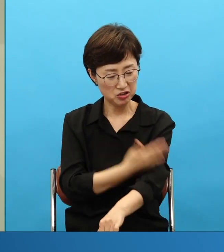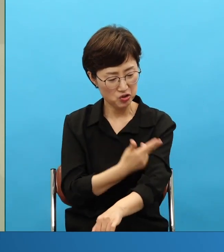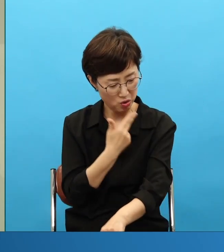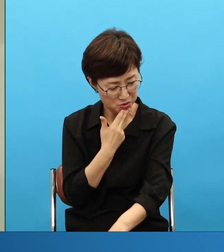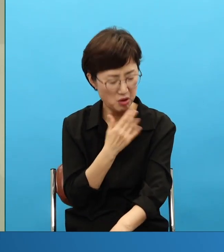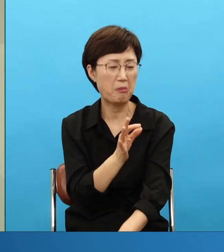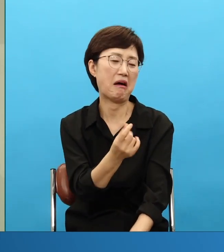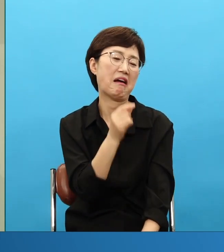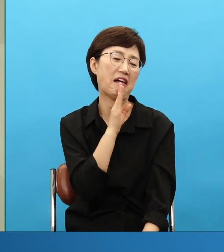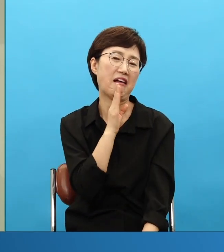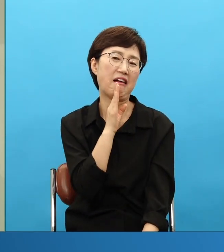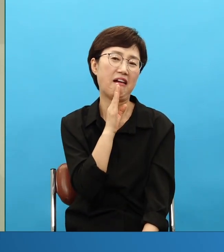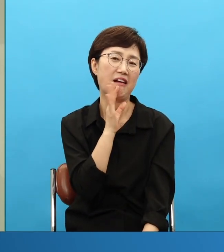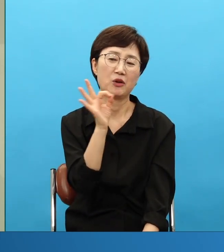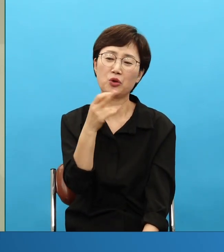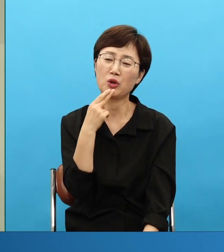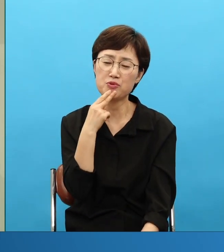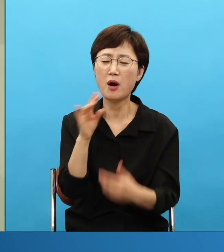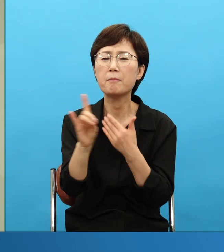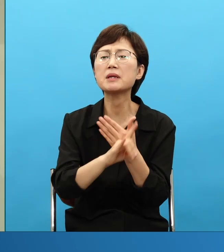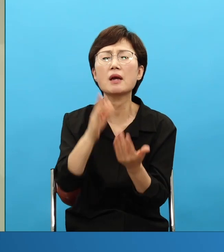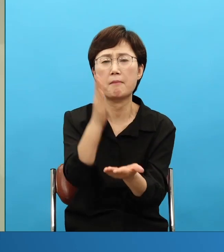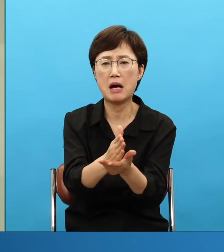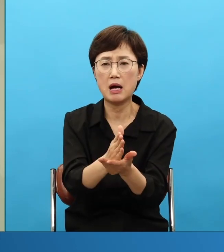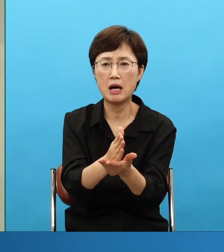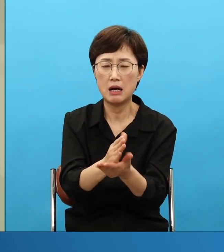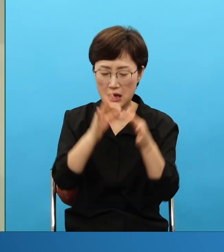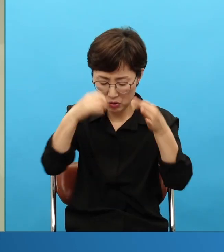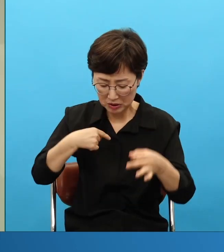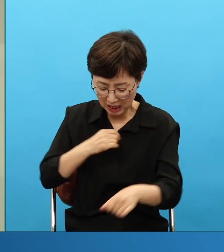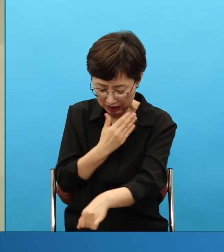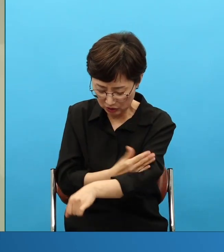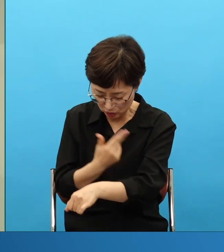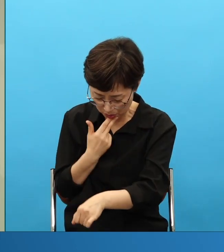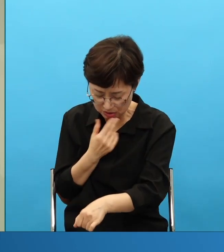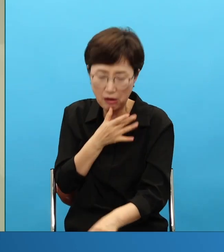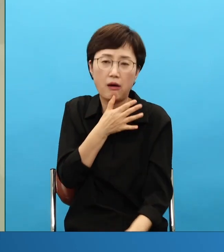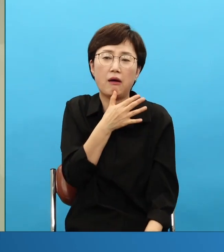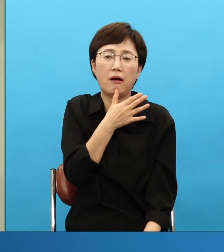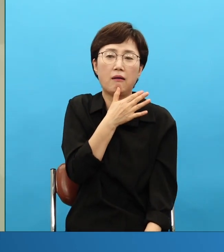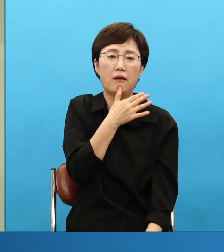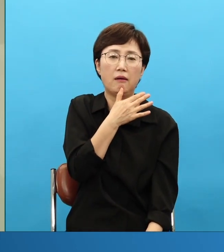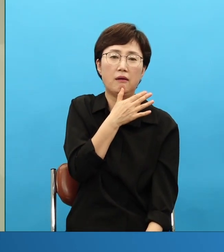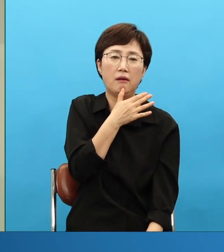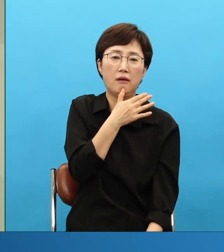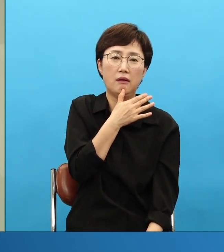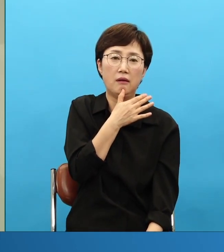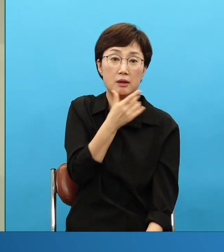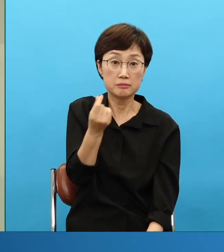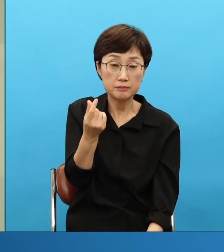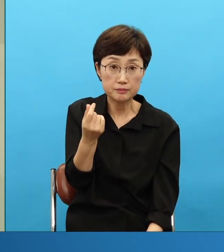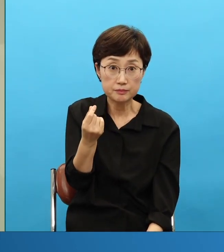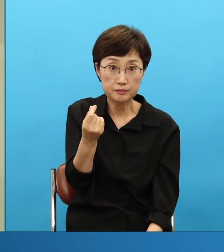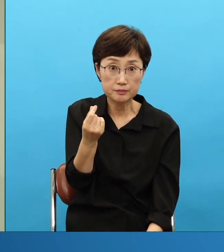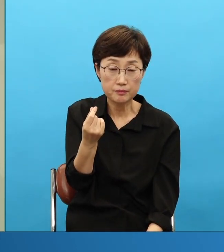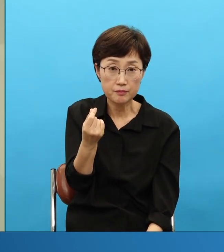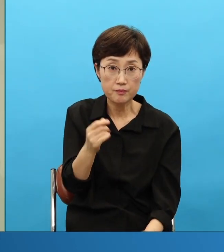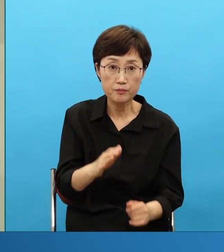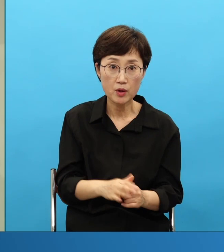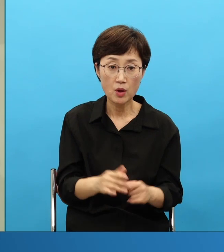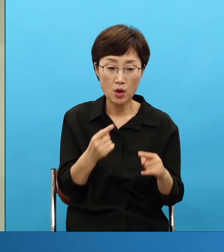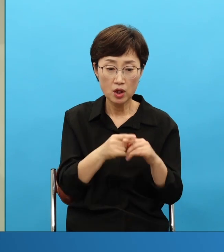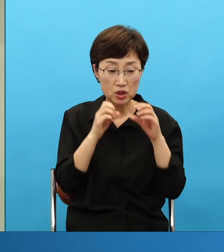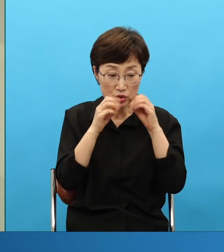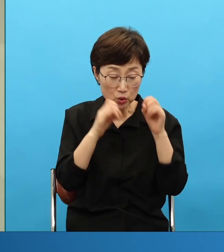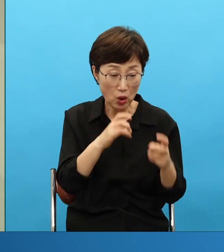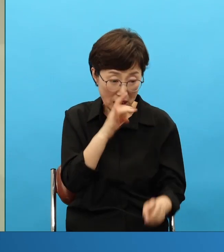the capability to wield it. What's the 교회 problem? 전도 안 된다? 거짓말이에요. Evangelism is not taking place, that's a lie. 중요한 망대만 세워버리면 다 살아나요. If you